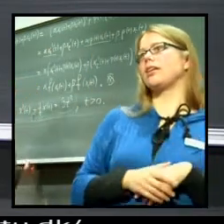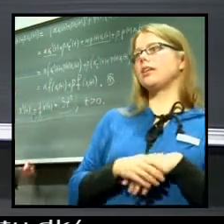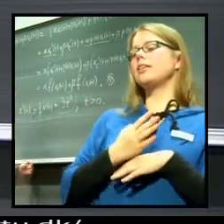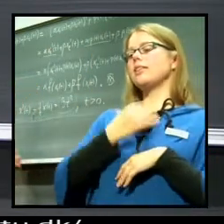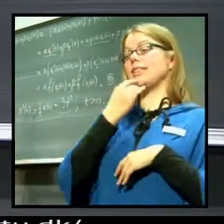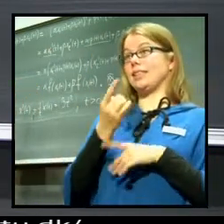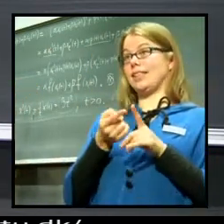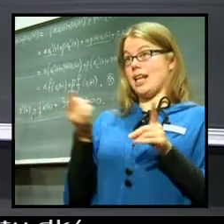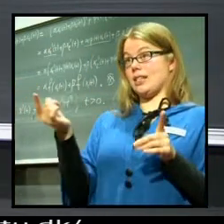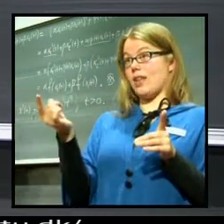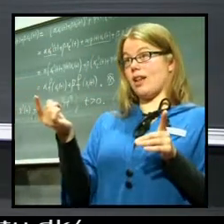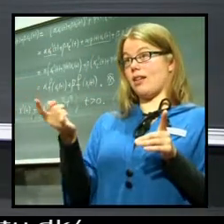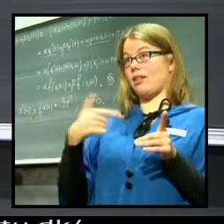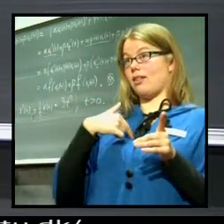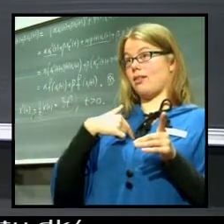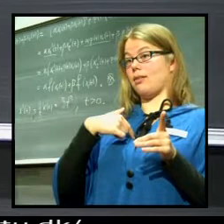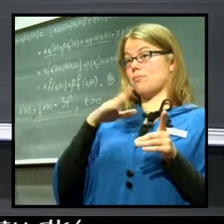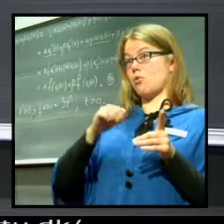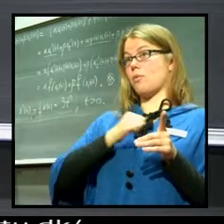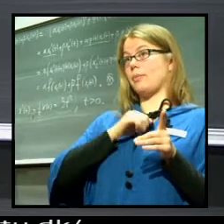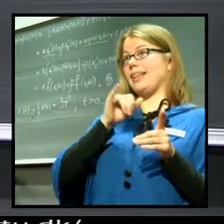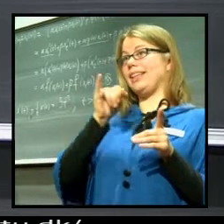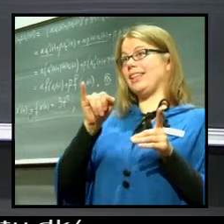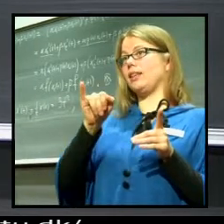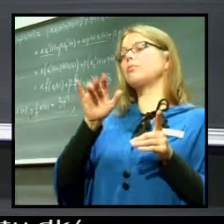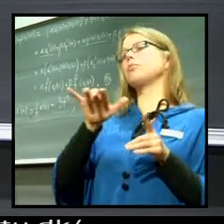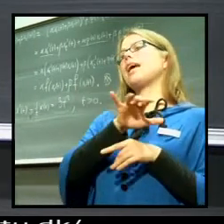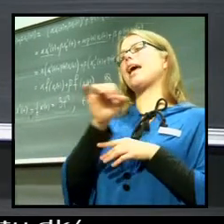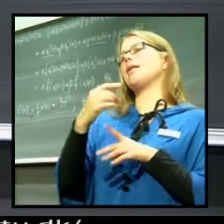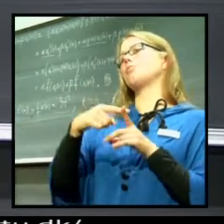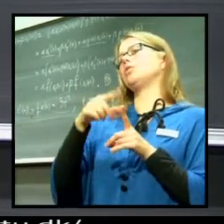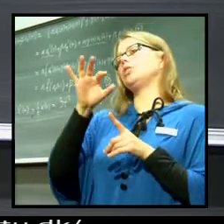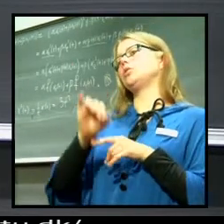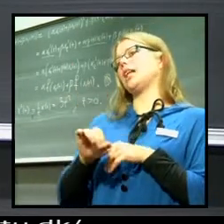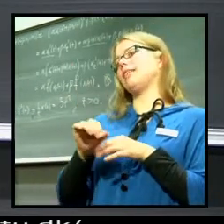på, mit i, det er alle positive tal t.